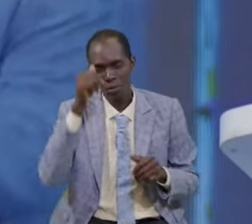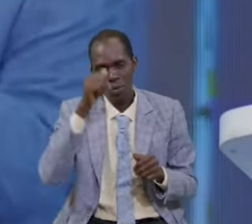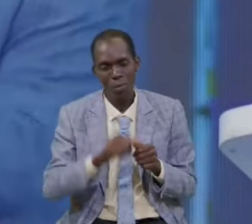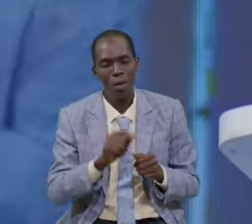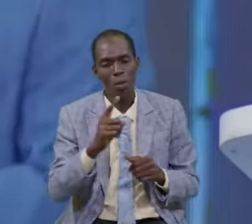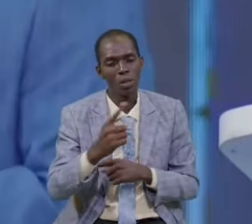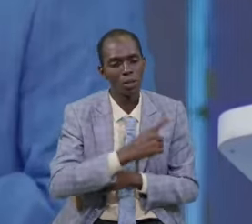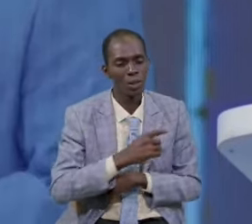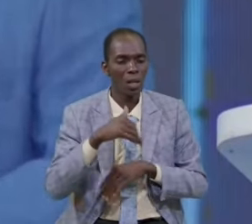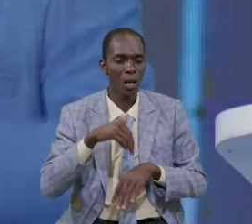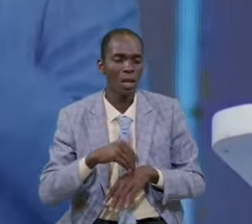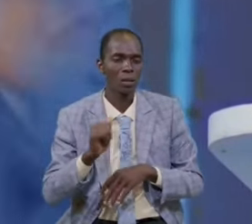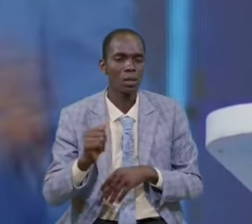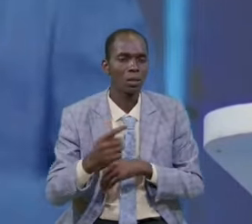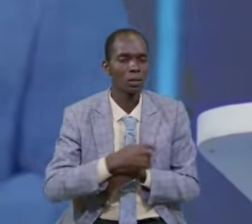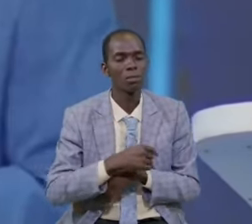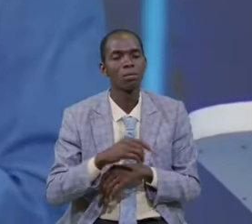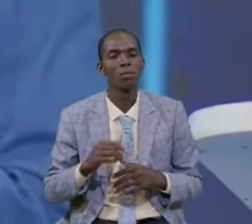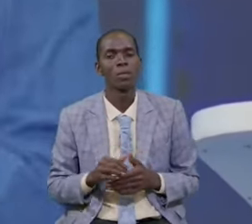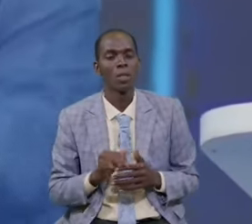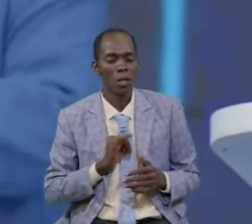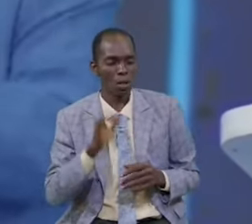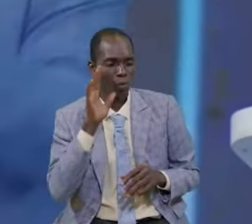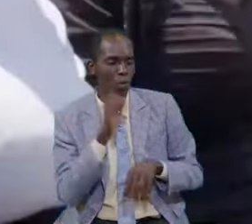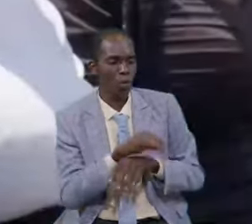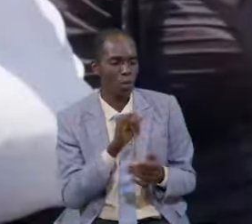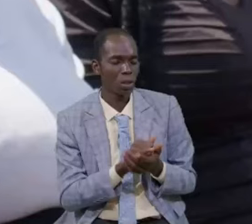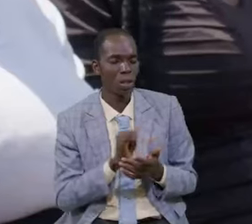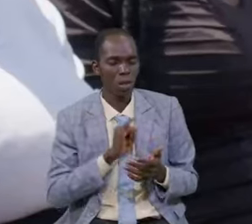ça. Je vais vaincre tel problème. Je vais régler tel problème.